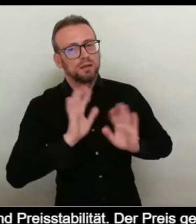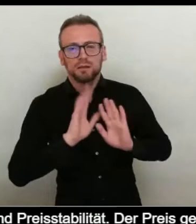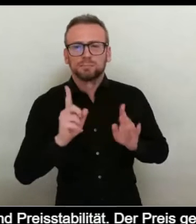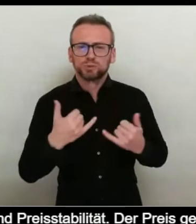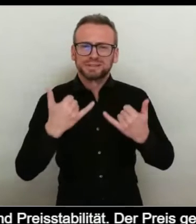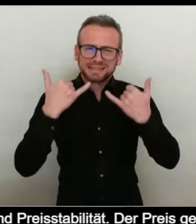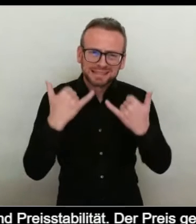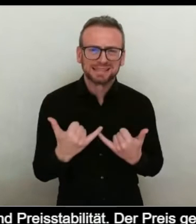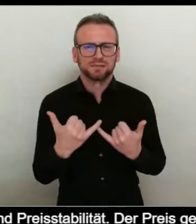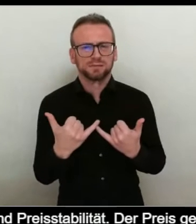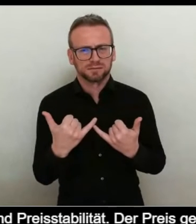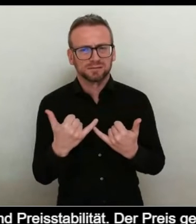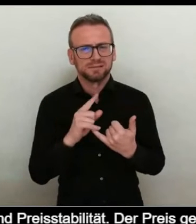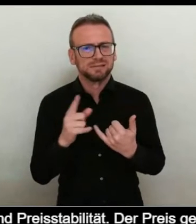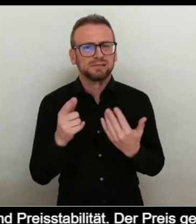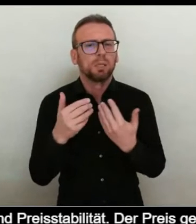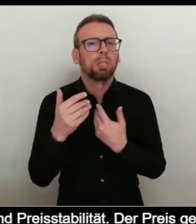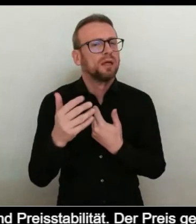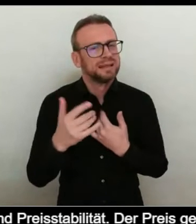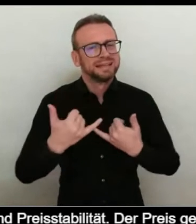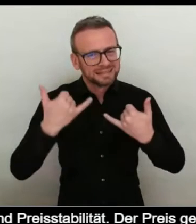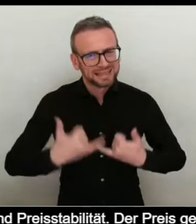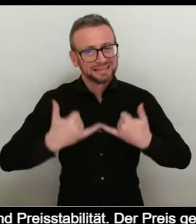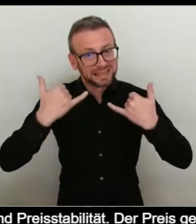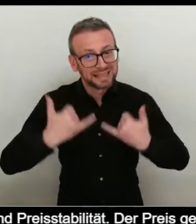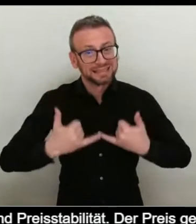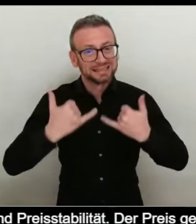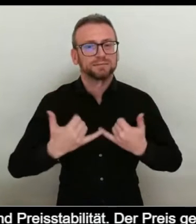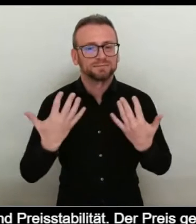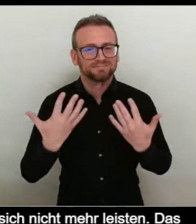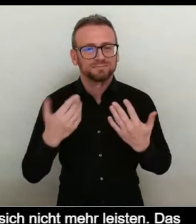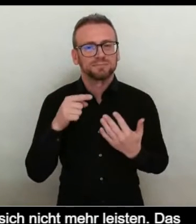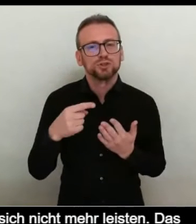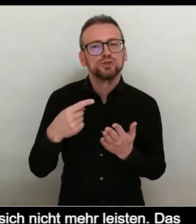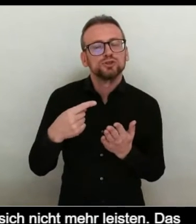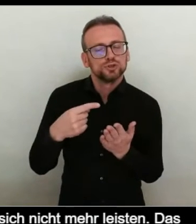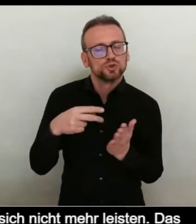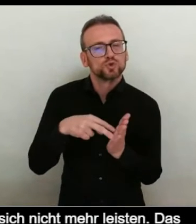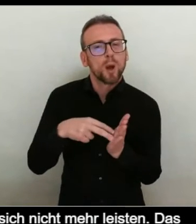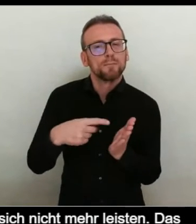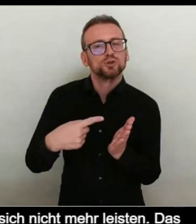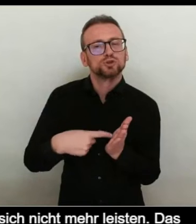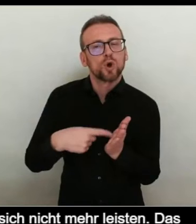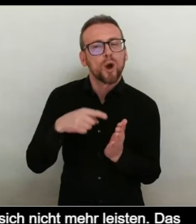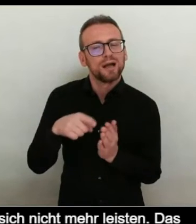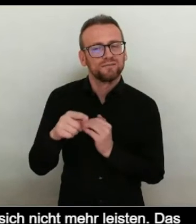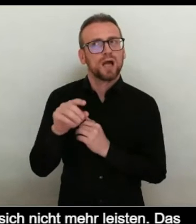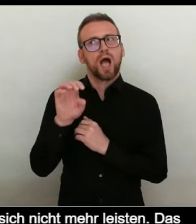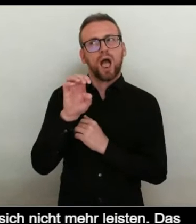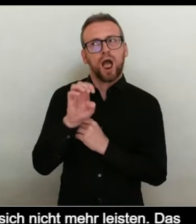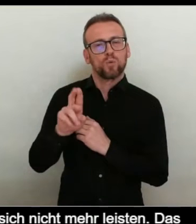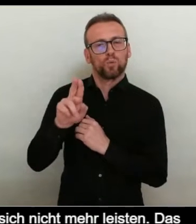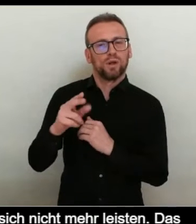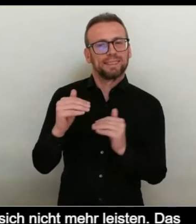Antrag im Bundesrat, um hier die Spritpreise zu reduzieren. Wir können uns auch gut vorstellen, die Mehrwertsteuer auf Erdgas und Fernwärme zu